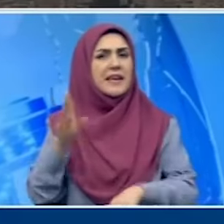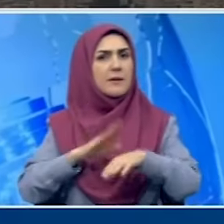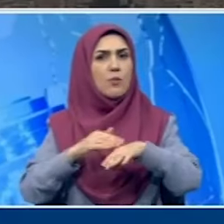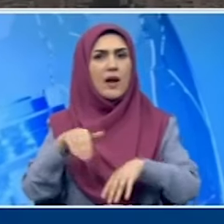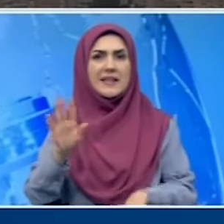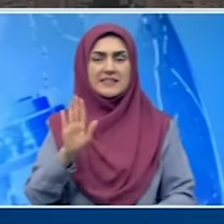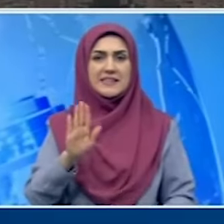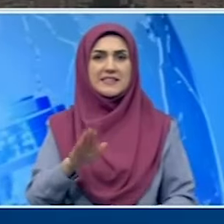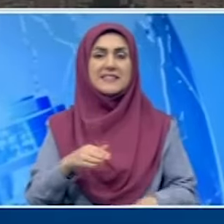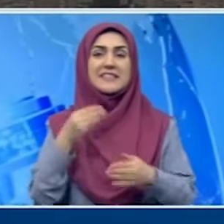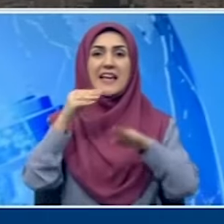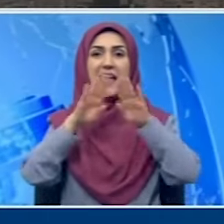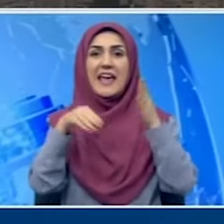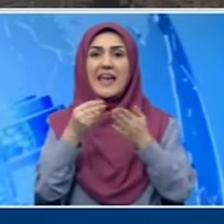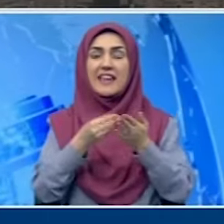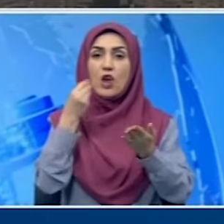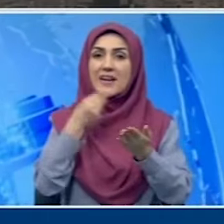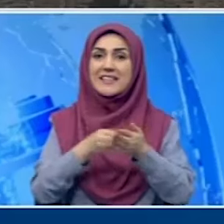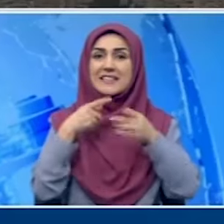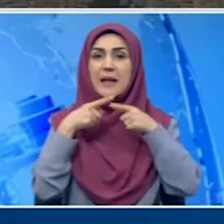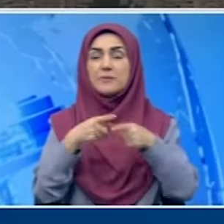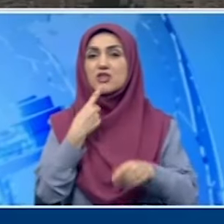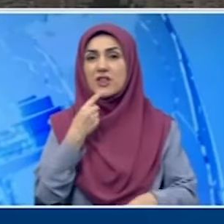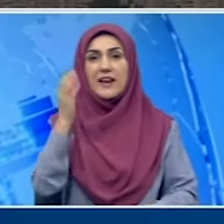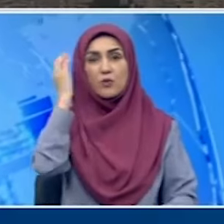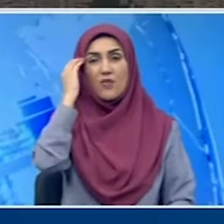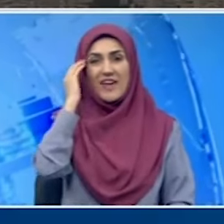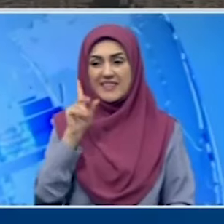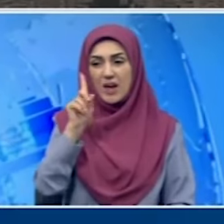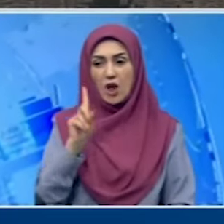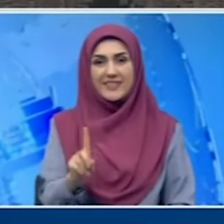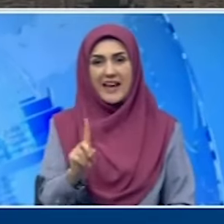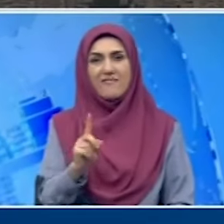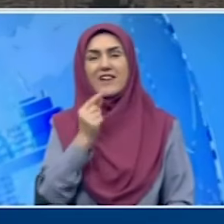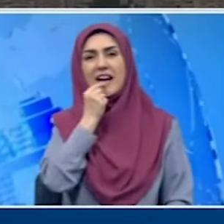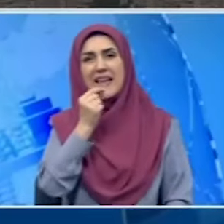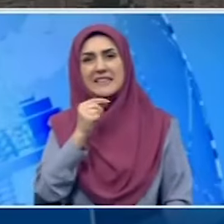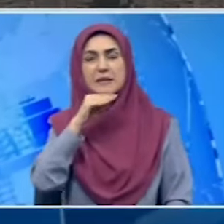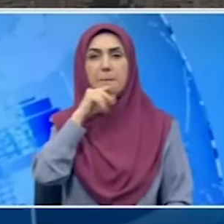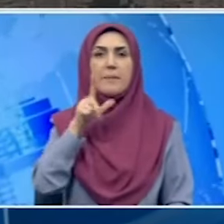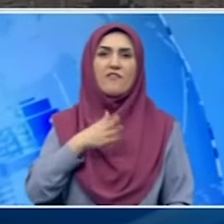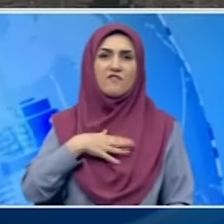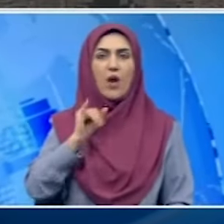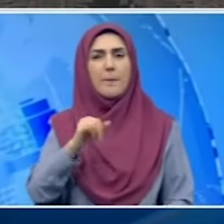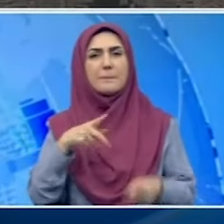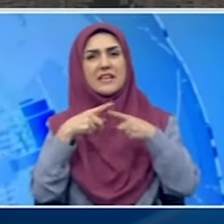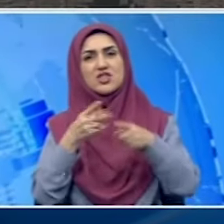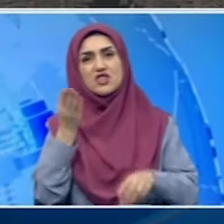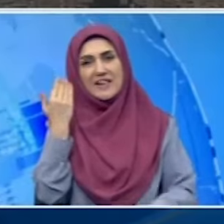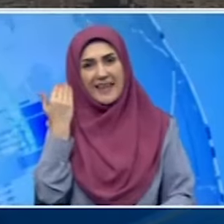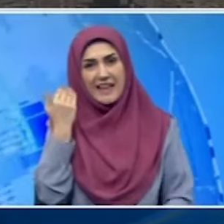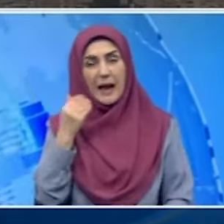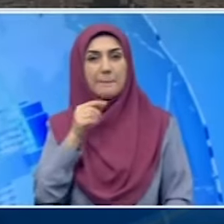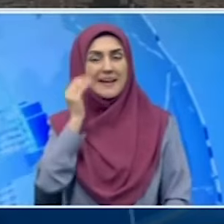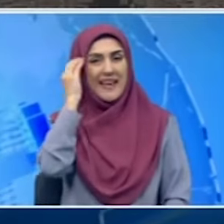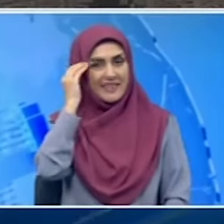سوء استفاده میکنن، کلاهبردارن و ورود اطلاعات میکنن، دسترسی های دیگه هم دارن. بعد یه امضا اتفاقا